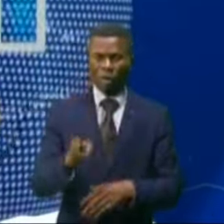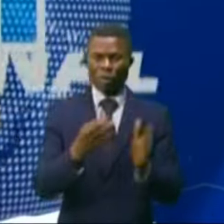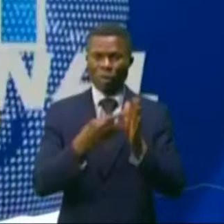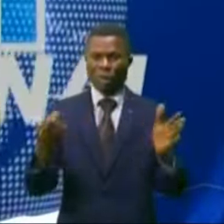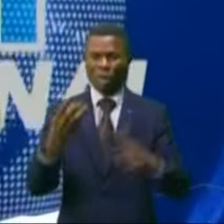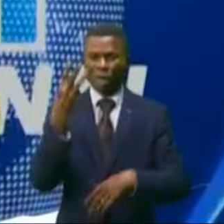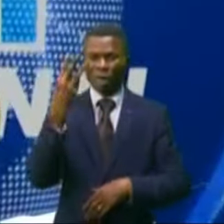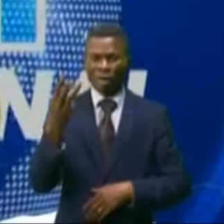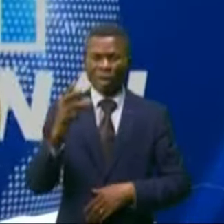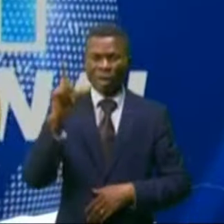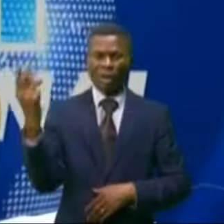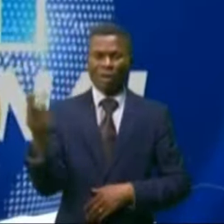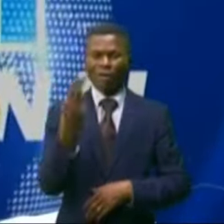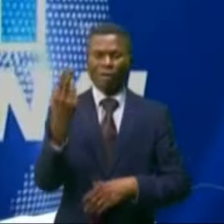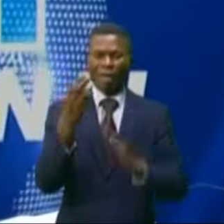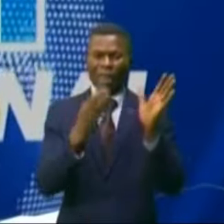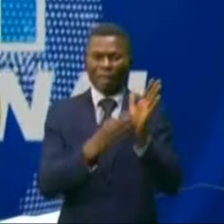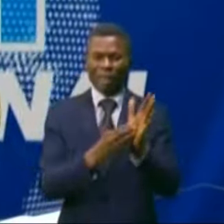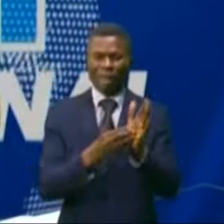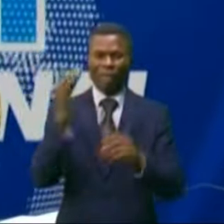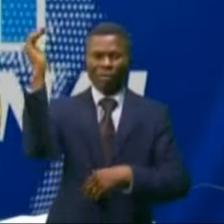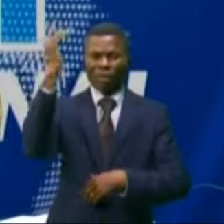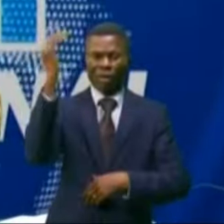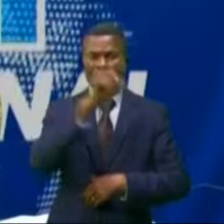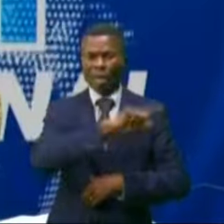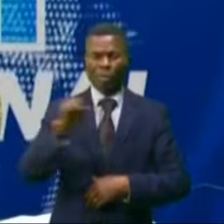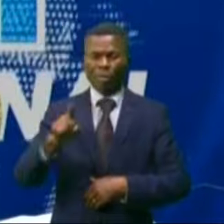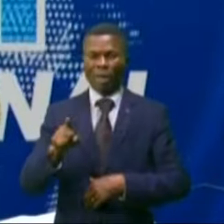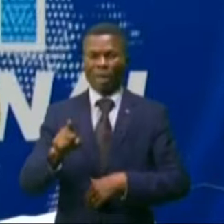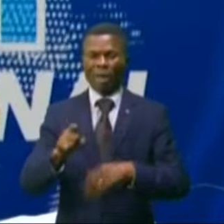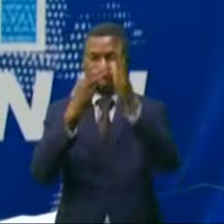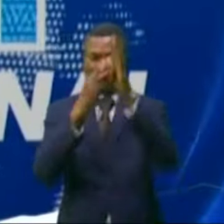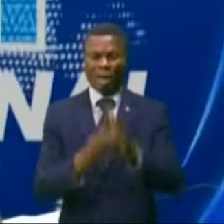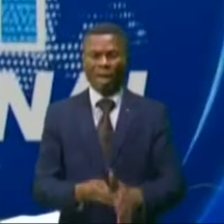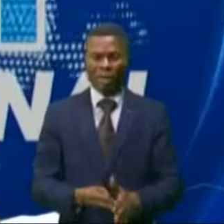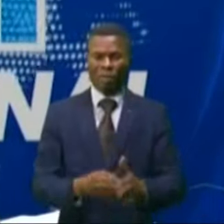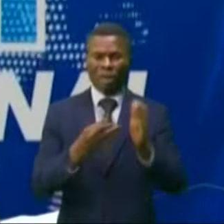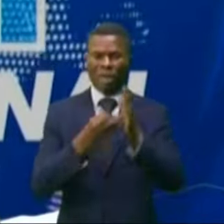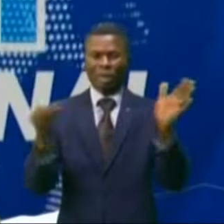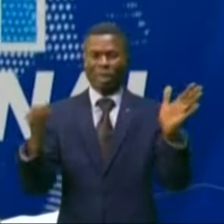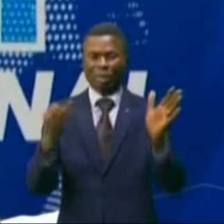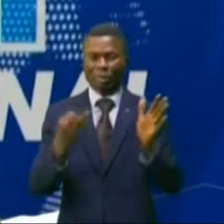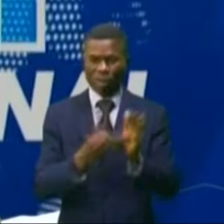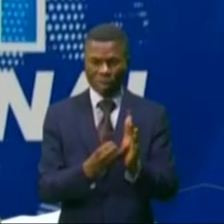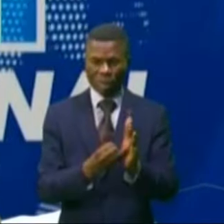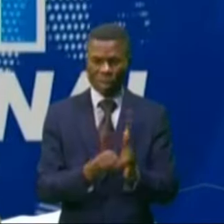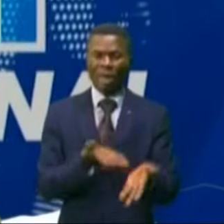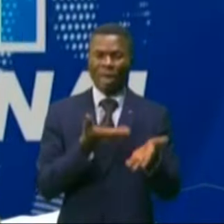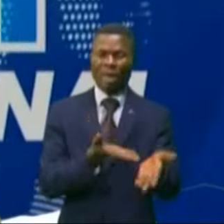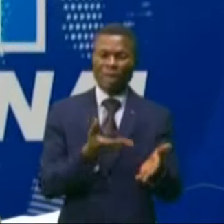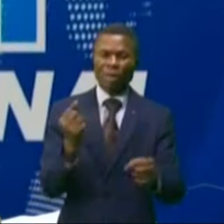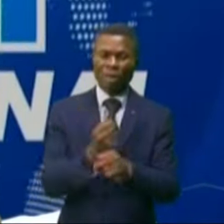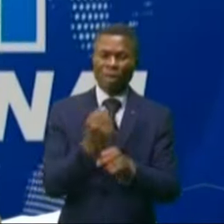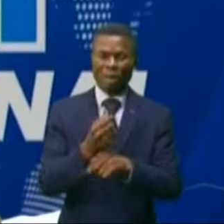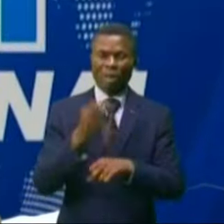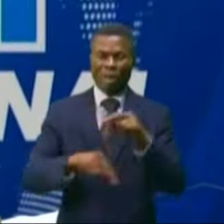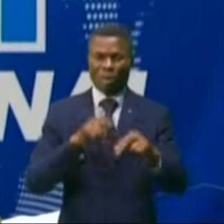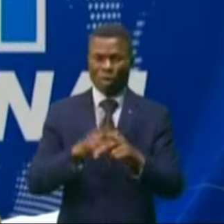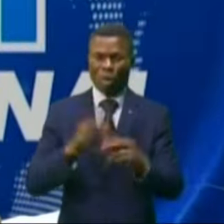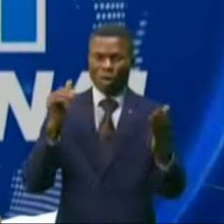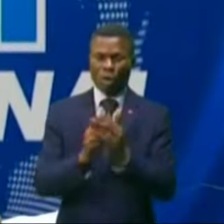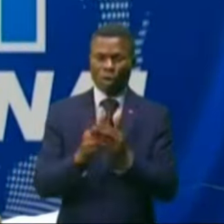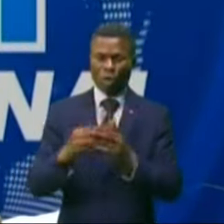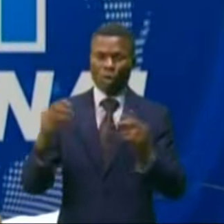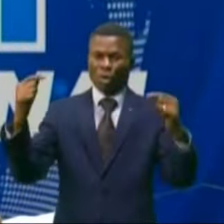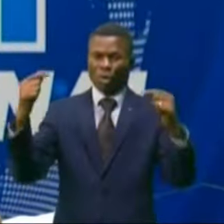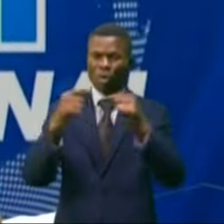77/383 du 29 décembre 1977 portant protection de la main-d'œuvre nationale contre la